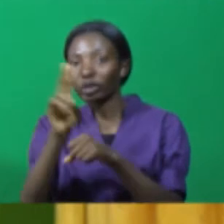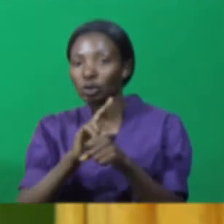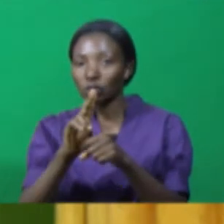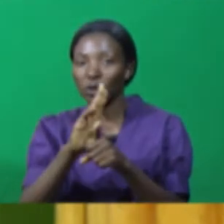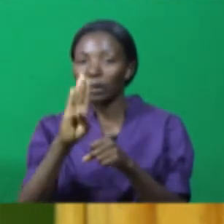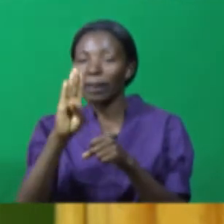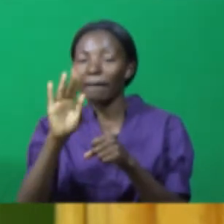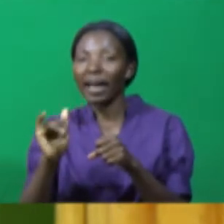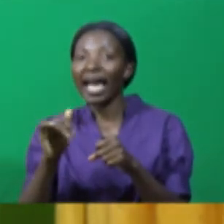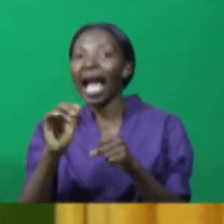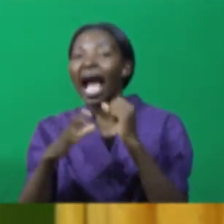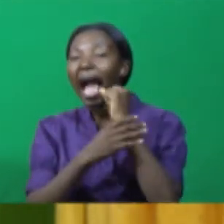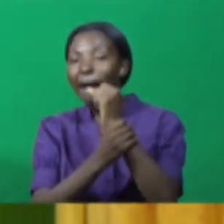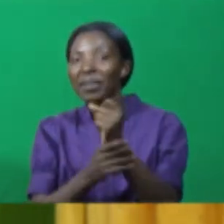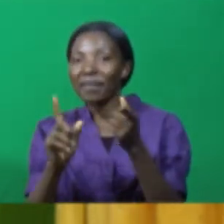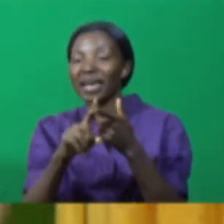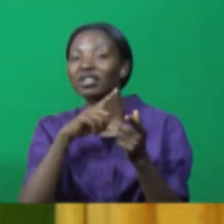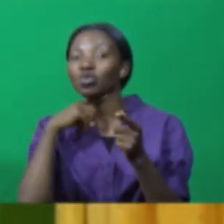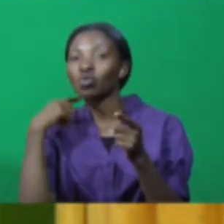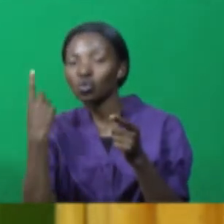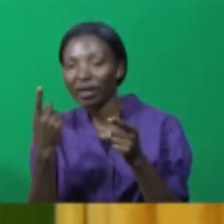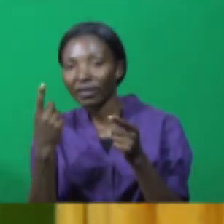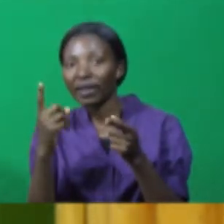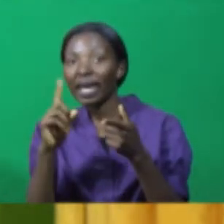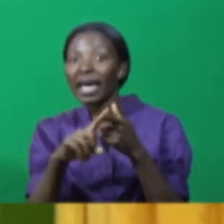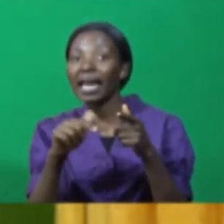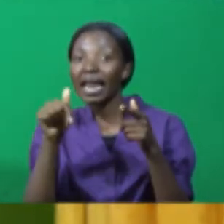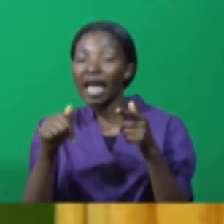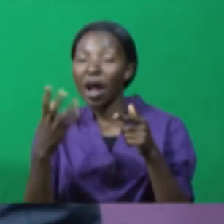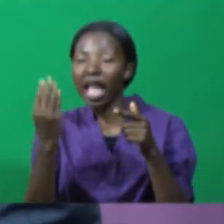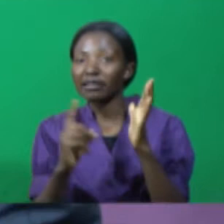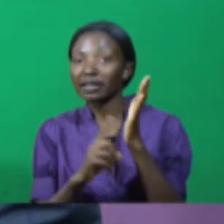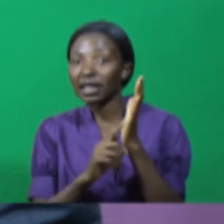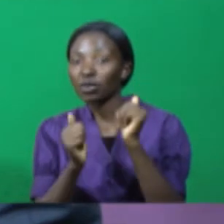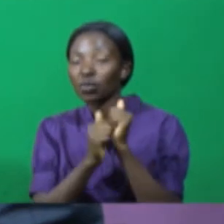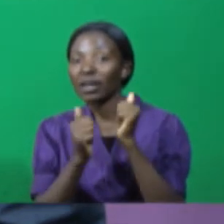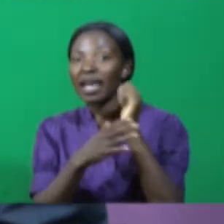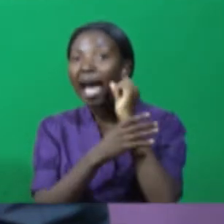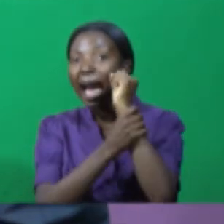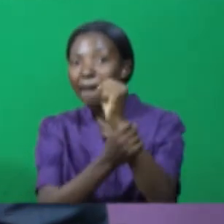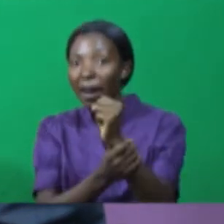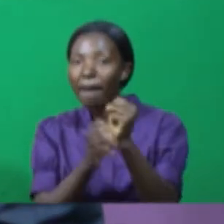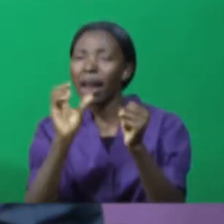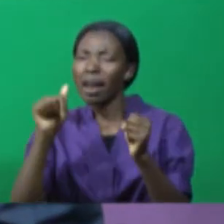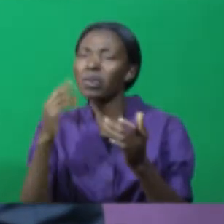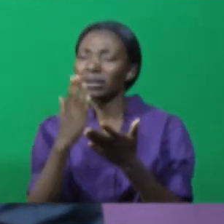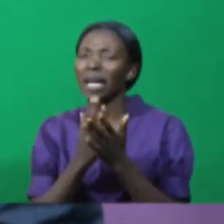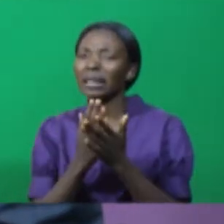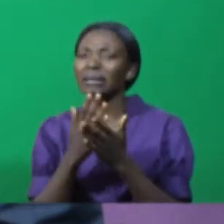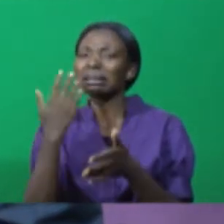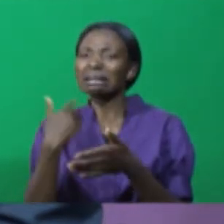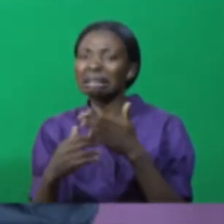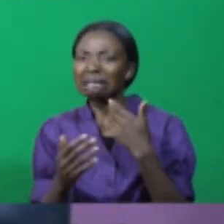naSara naAbraham. Vamutora paya puwa kuna Abraham zinda achibereka mwana. Apa vakumushusha. Apa